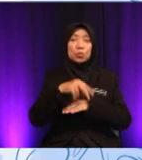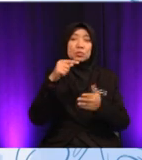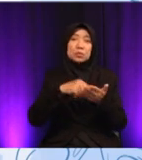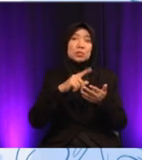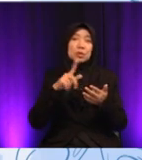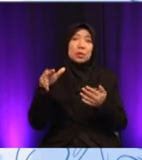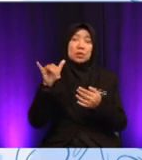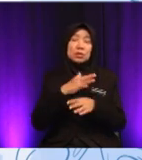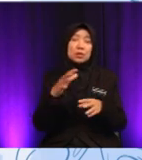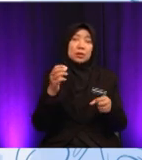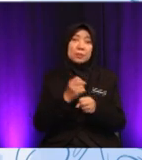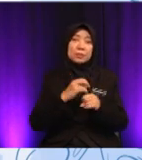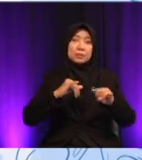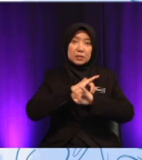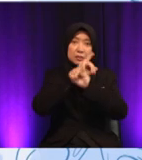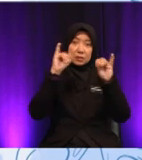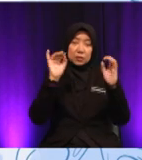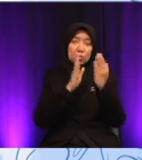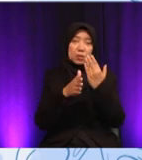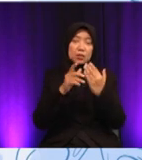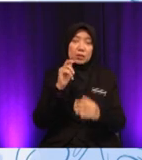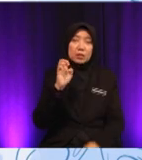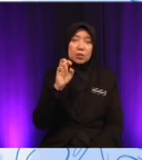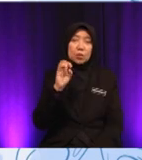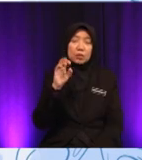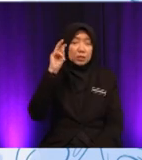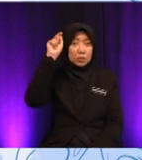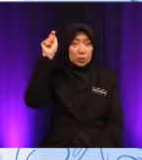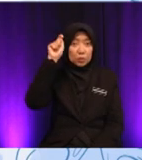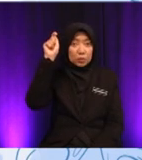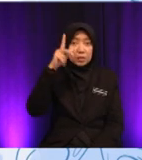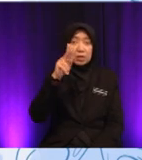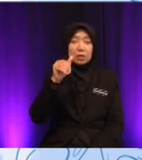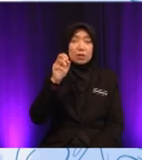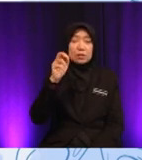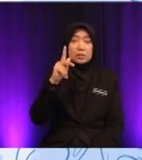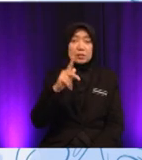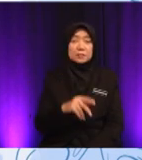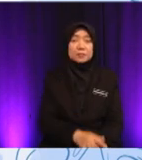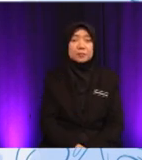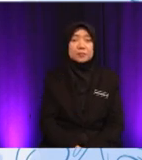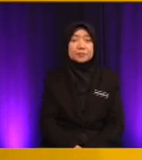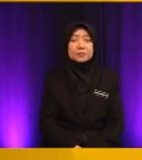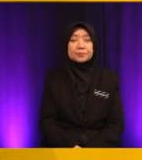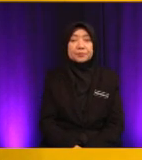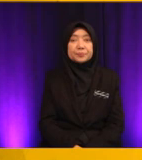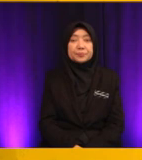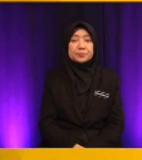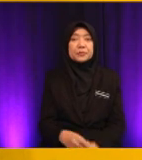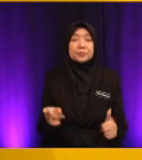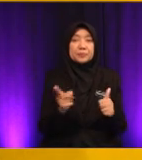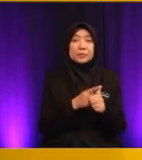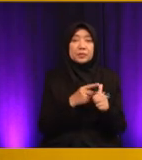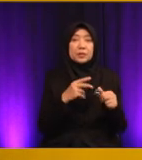yang tak dapat diterangkan oleh teori klasik terdapat di eksperimen oke yang seterusnya Hanya Kamu tadi tak dapat menerangkan